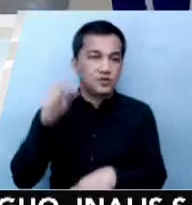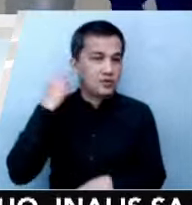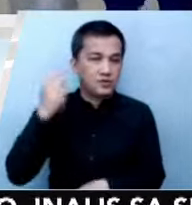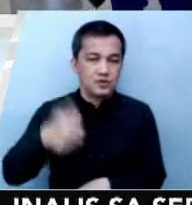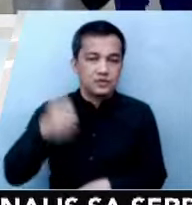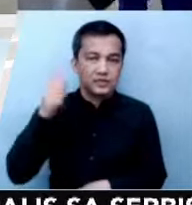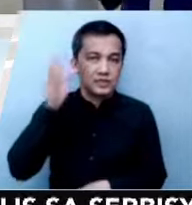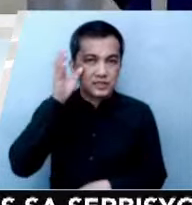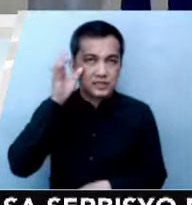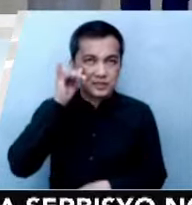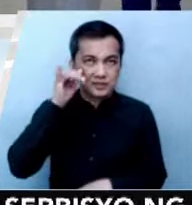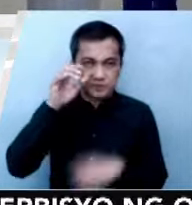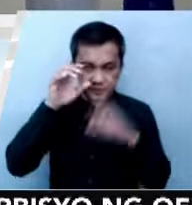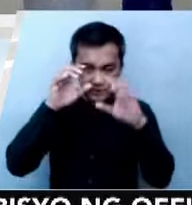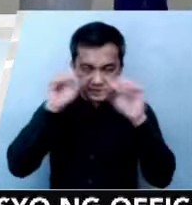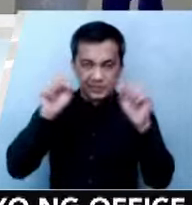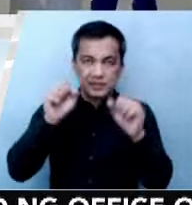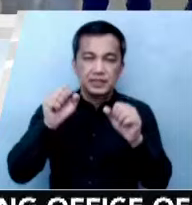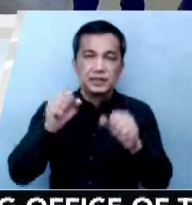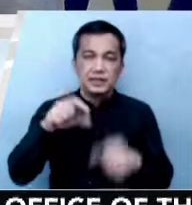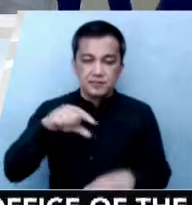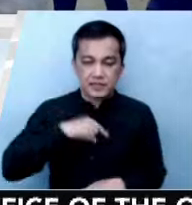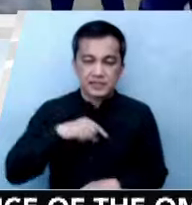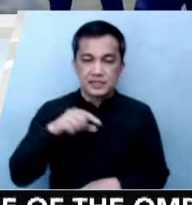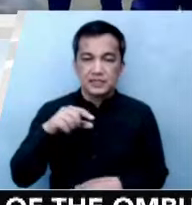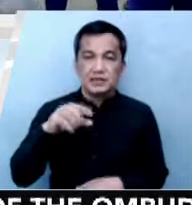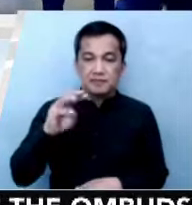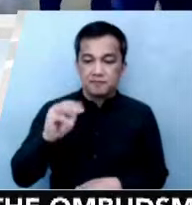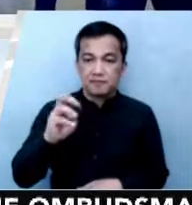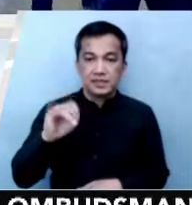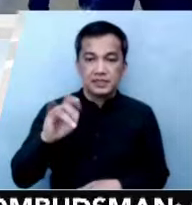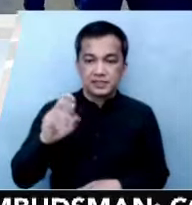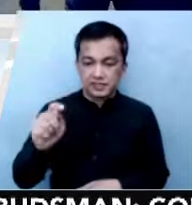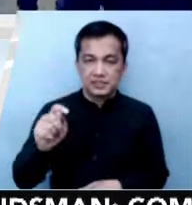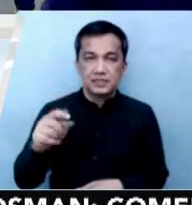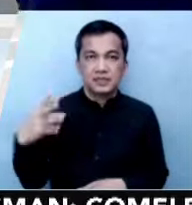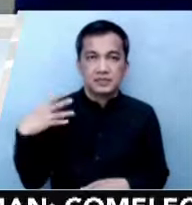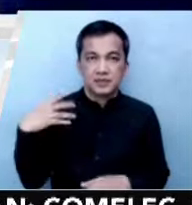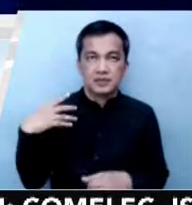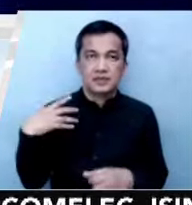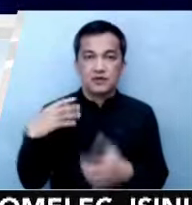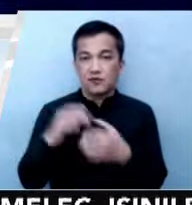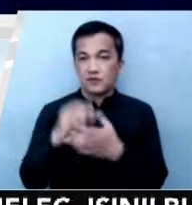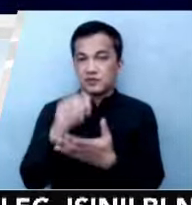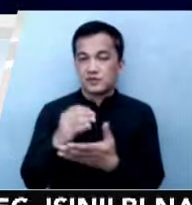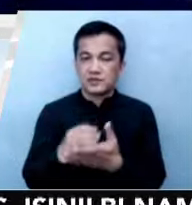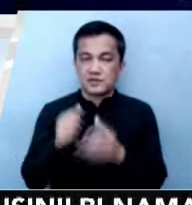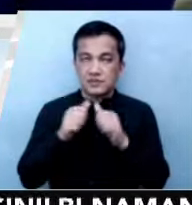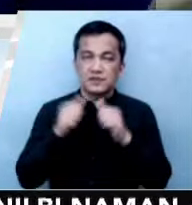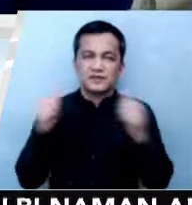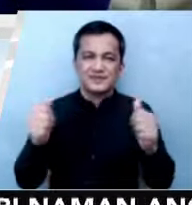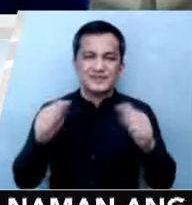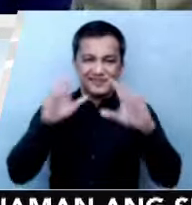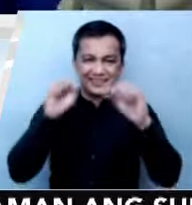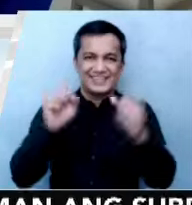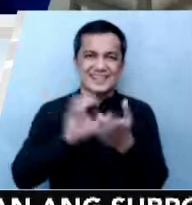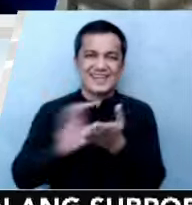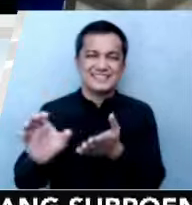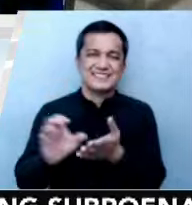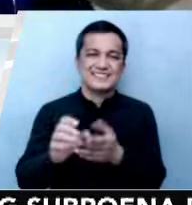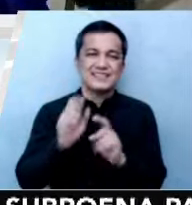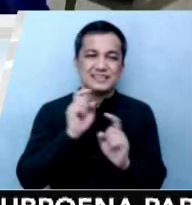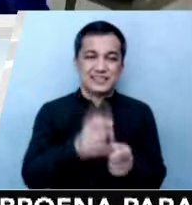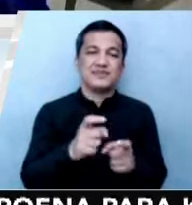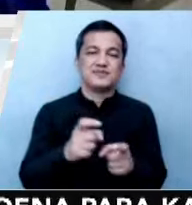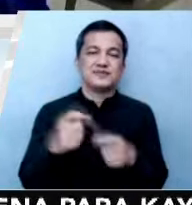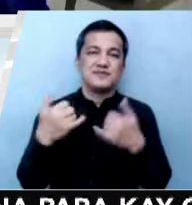Presidential Medal of Merit naman. At ang inaabangan, siyempre, ay ang iaanunsyo mismo ng Pangulo na cash incentive para sa mga